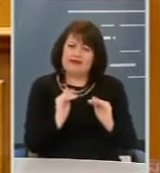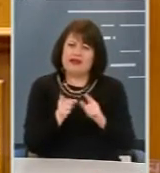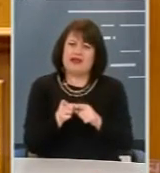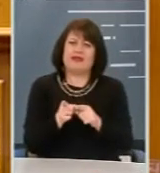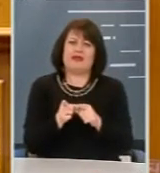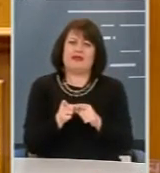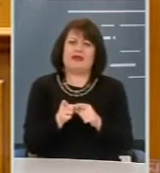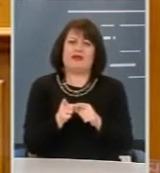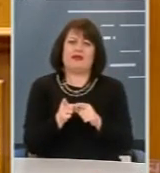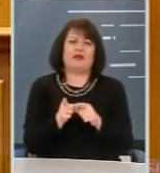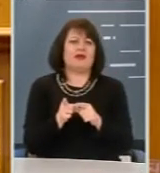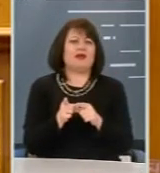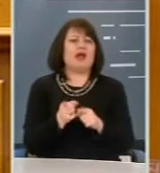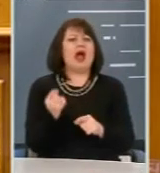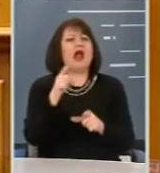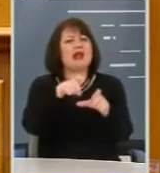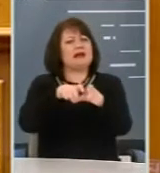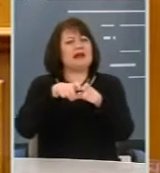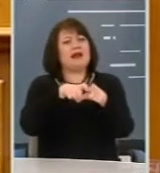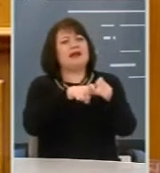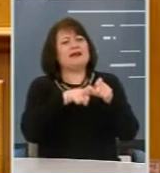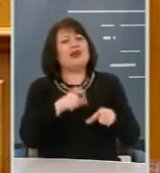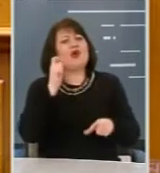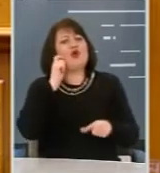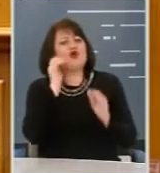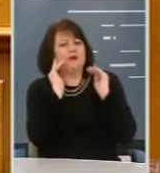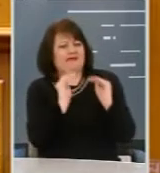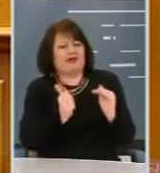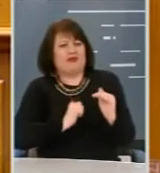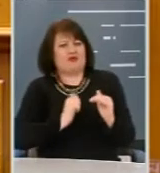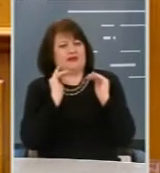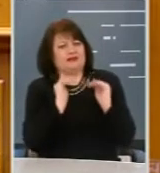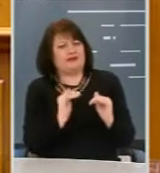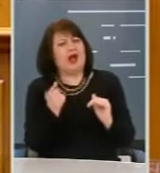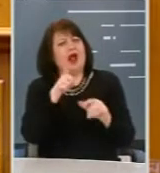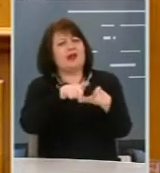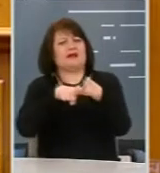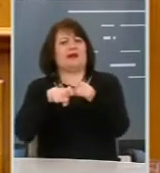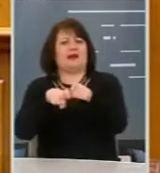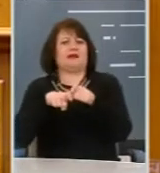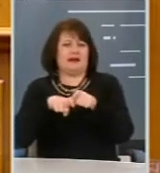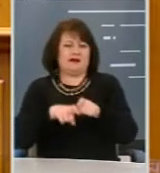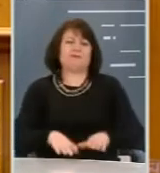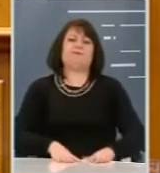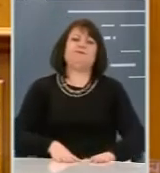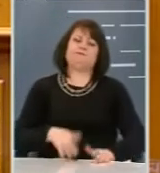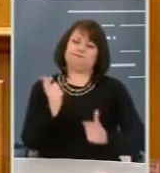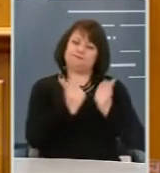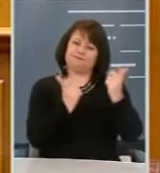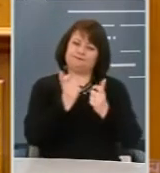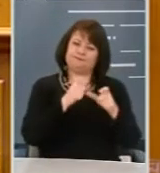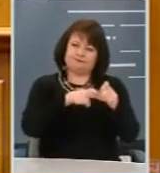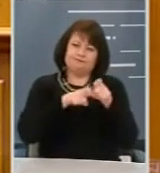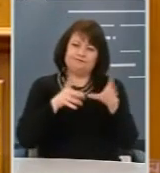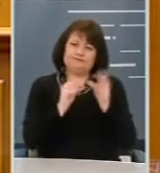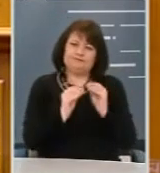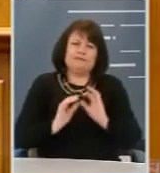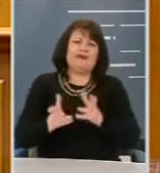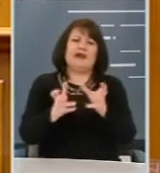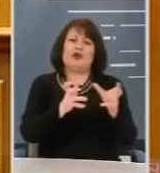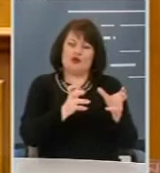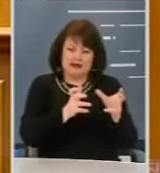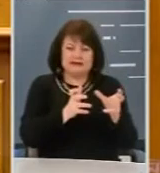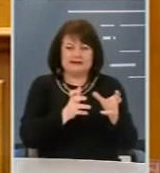για διαφορετικές εταιρείες με τους ίδιους ιδιοκτήτες, τη δανειοδότηση εταιρεών μέσω μαζικής